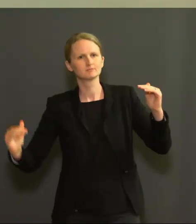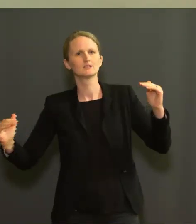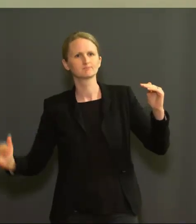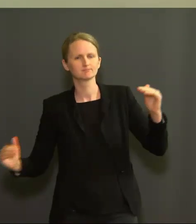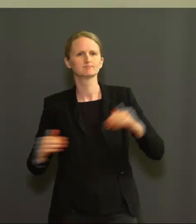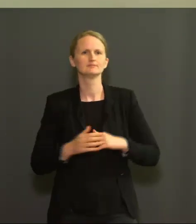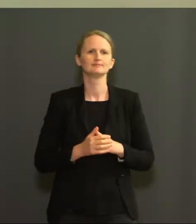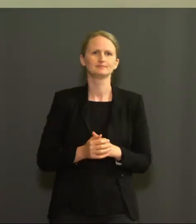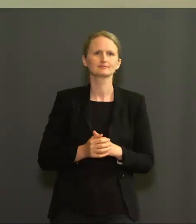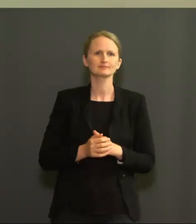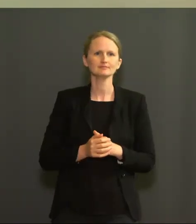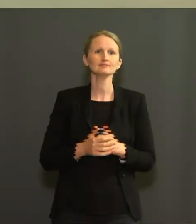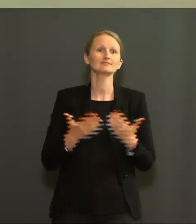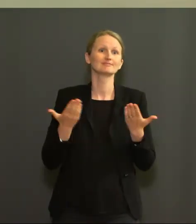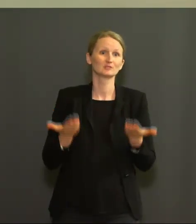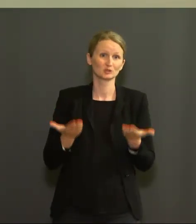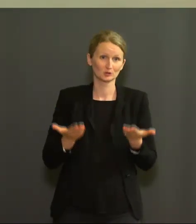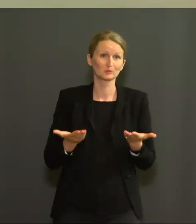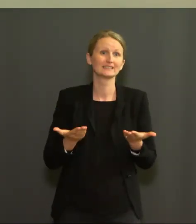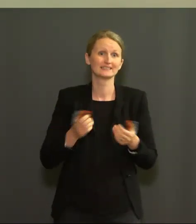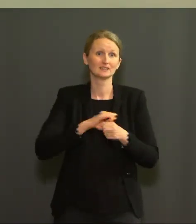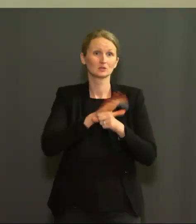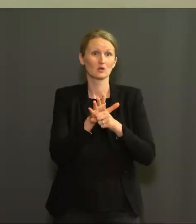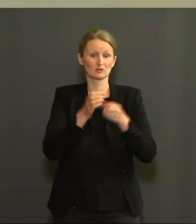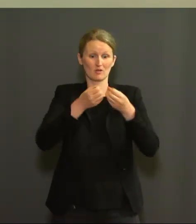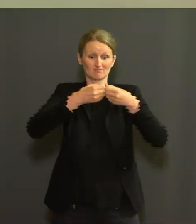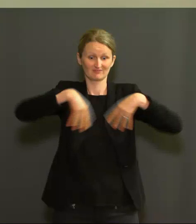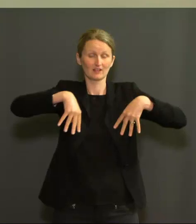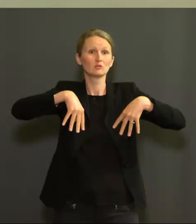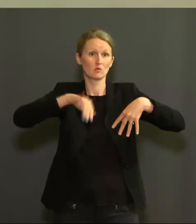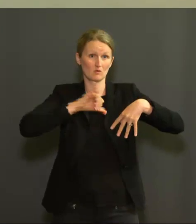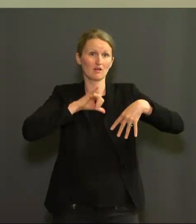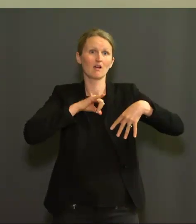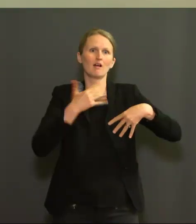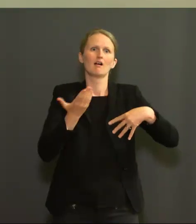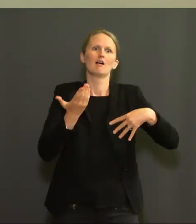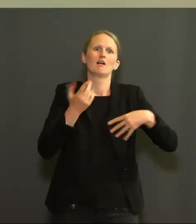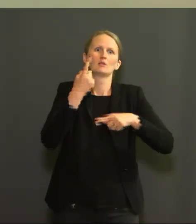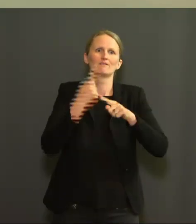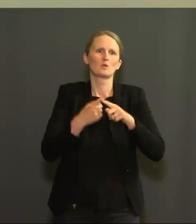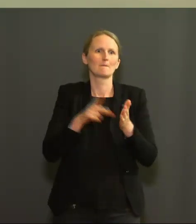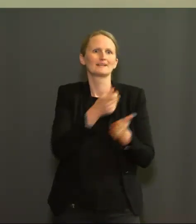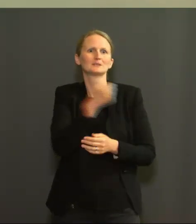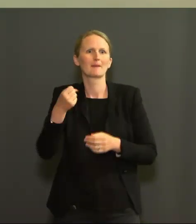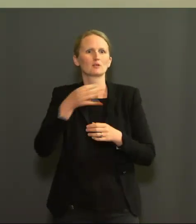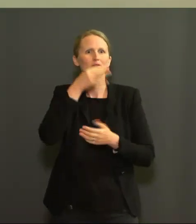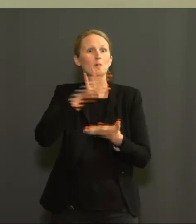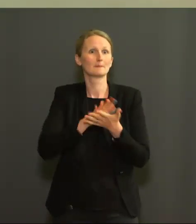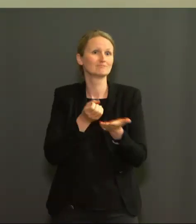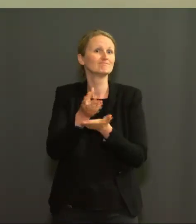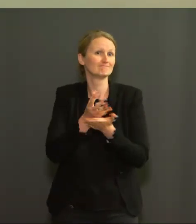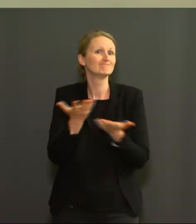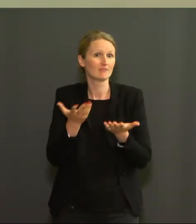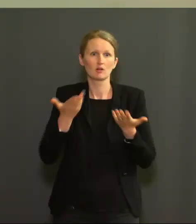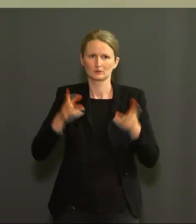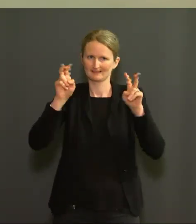seule conférence de presse de la semaine. Et donc parlons des variants. Les variants, vous le savez, sont pour l'instant en Belgique liés essentiellement au fait